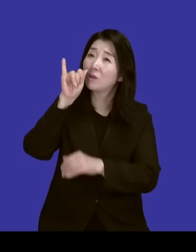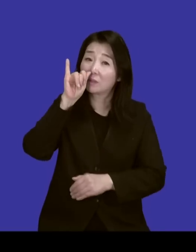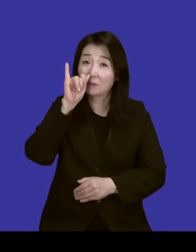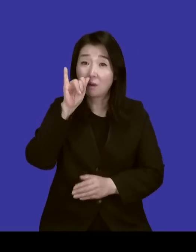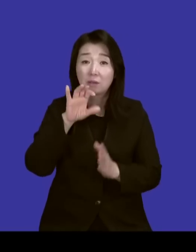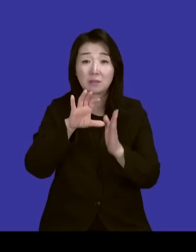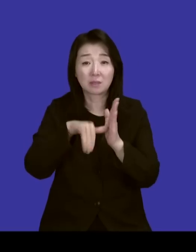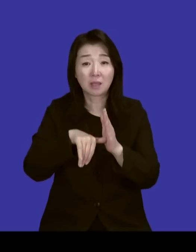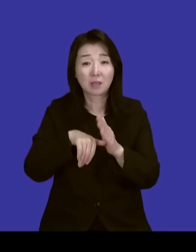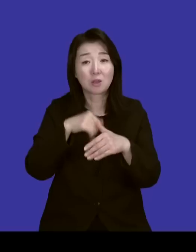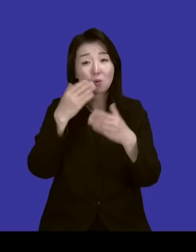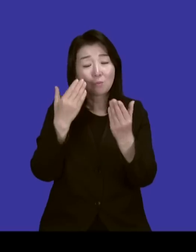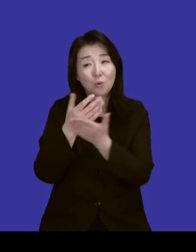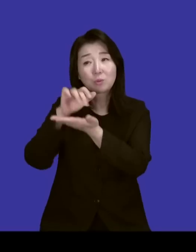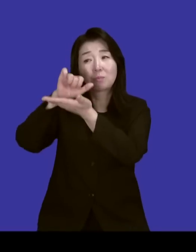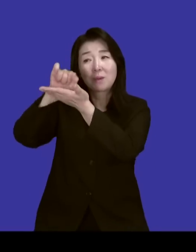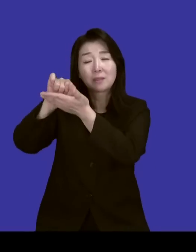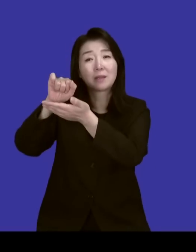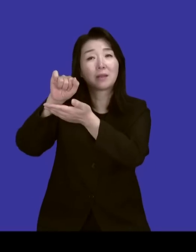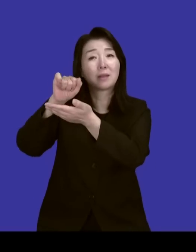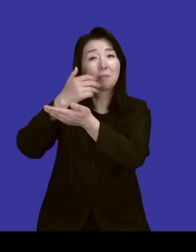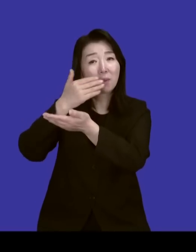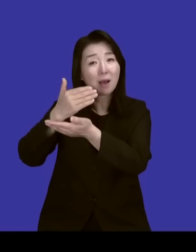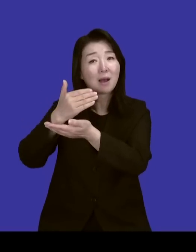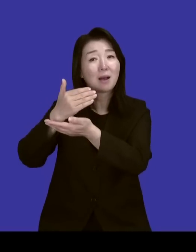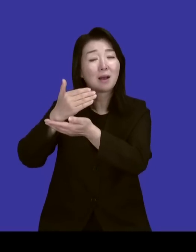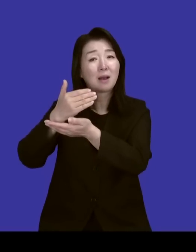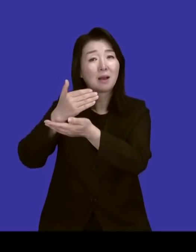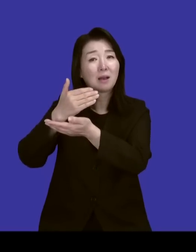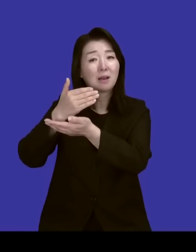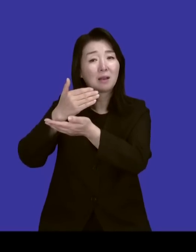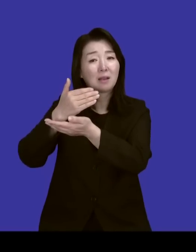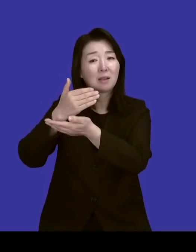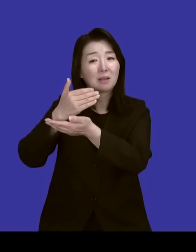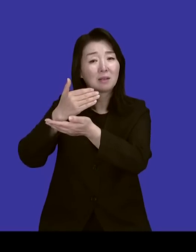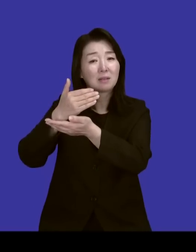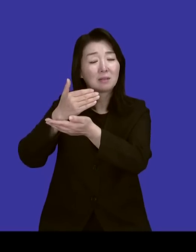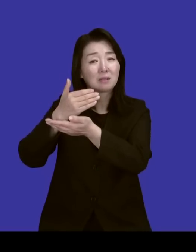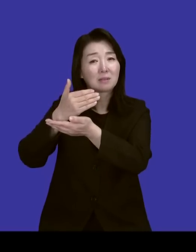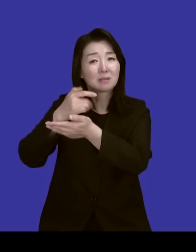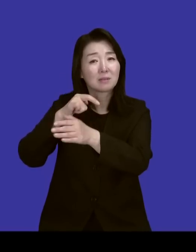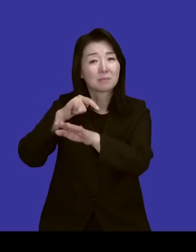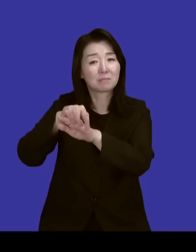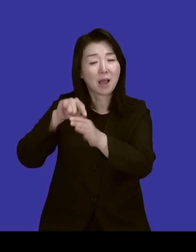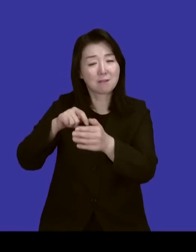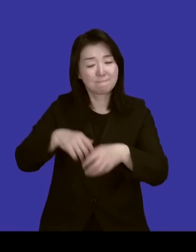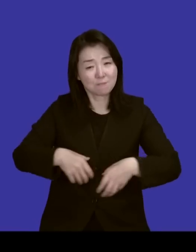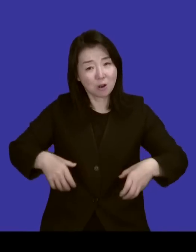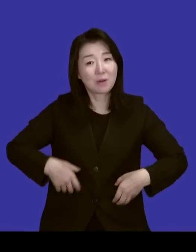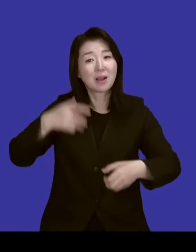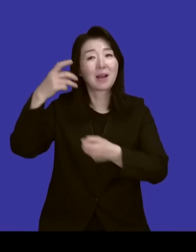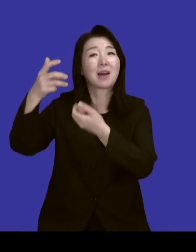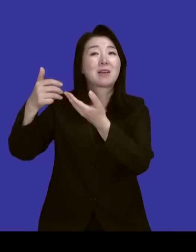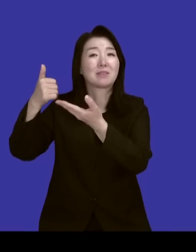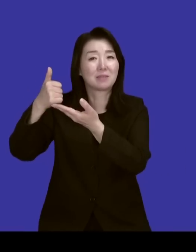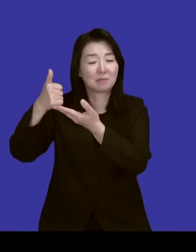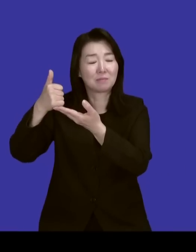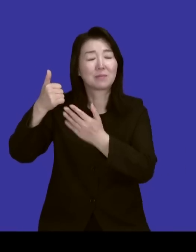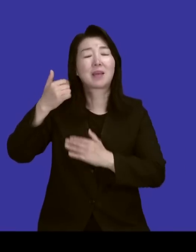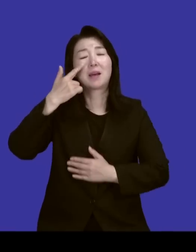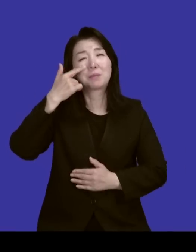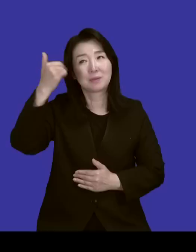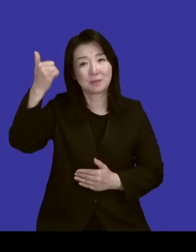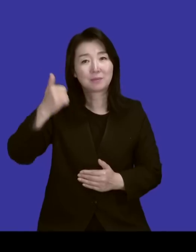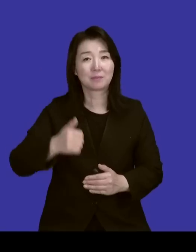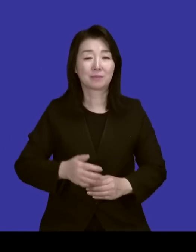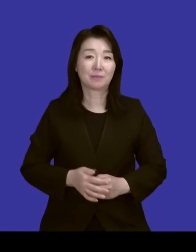불평을 다 받으실 수 있는 그런 넓은 가슴을 지니신 하나님이 저는 우리 하나님 아버지라고 생각을